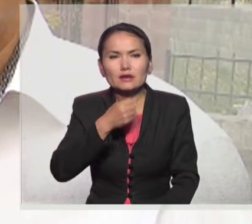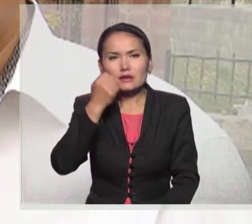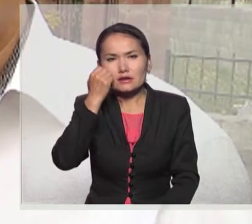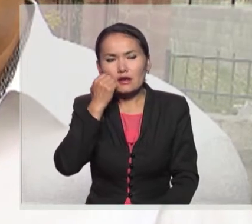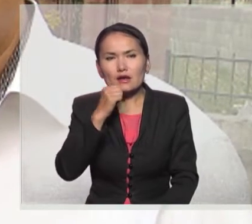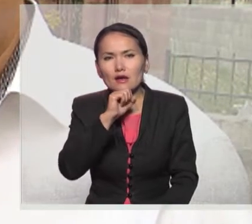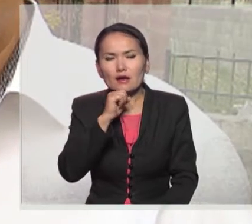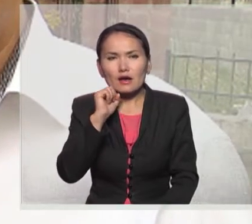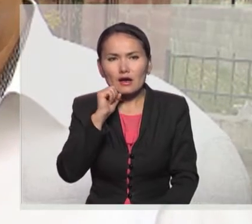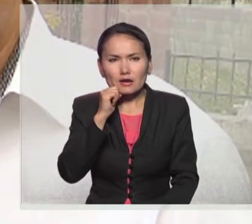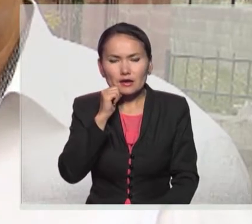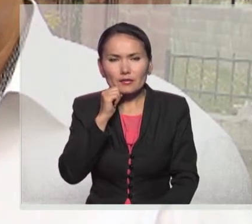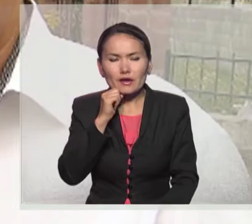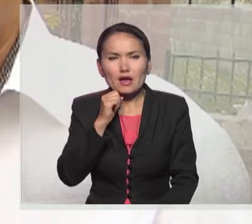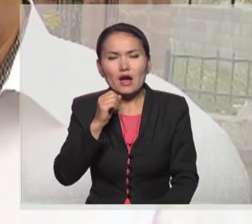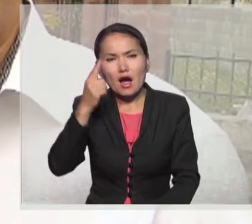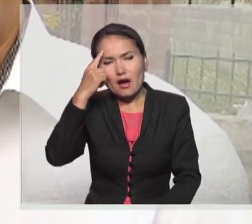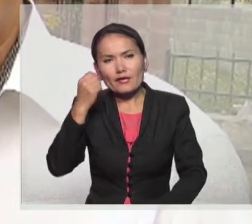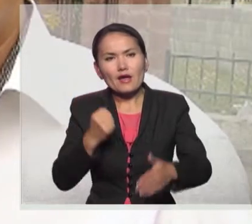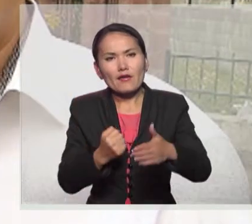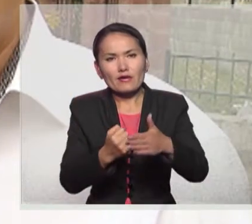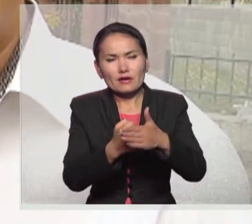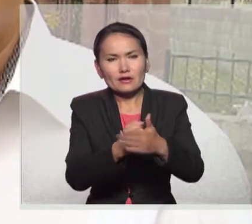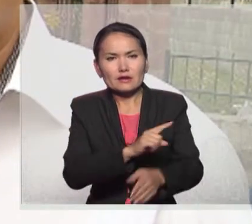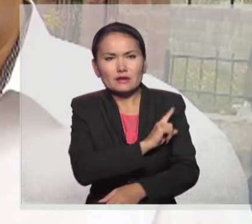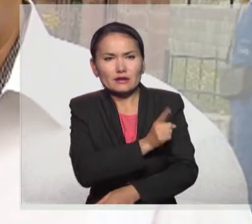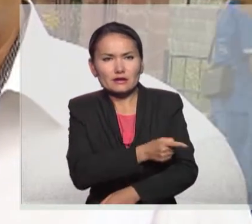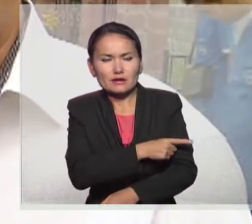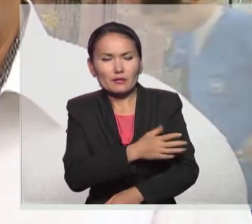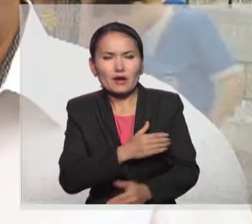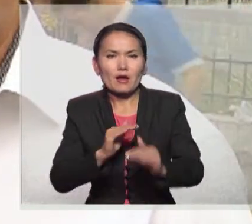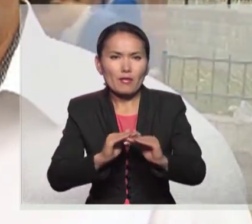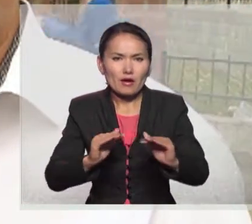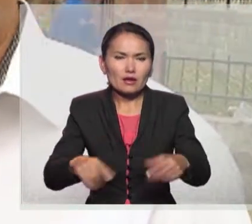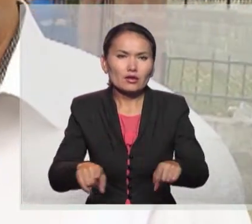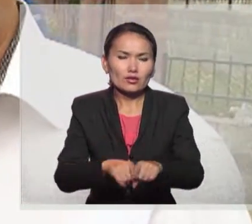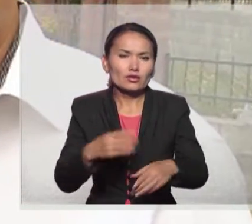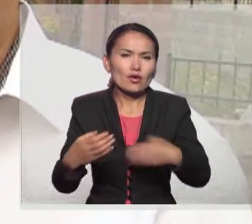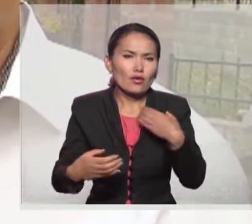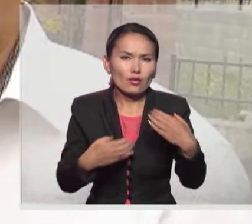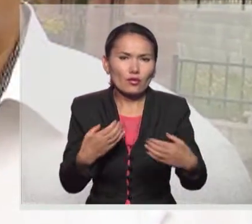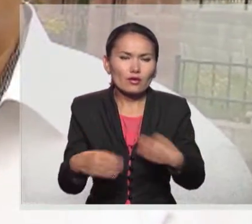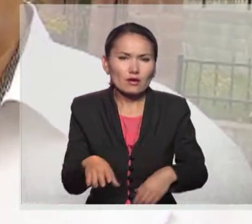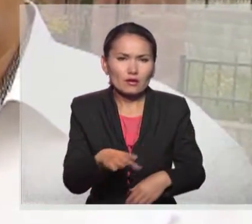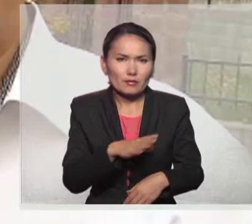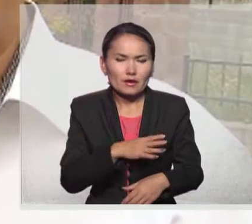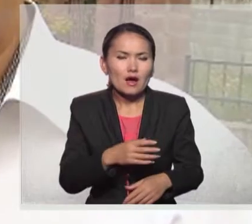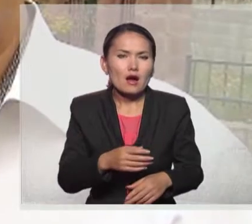кішкене қорқып қалған. Ал жас балалар болды, олар үлкен